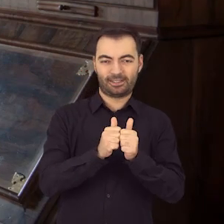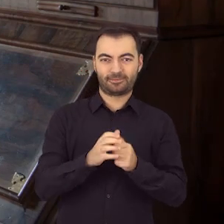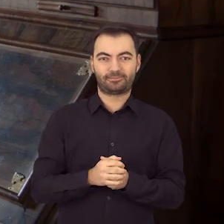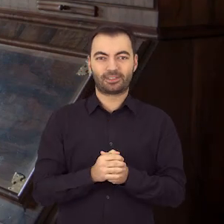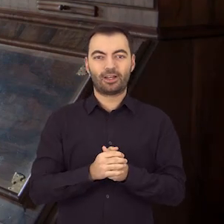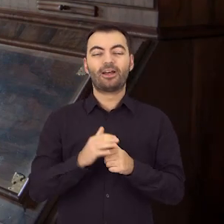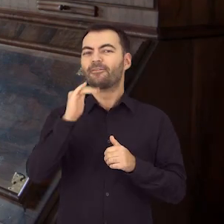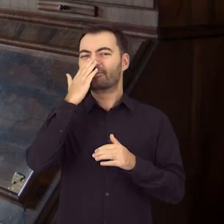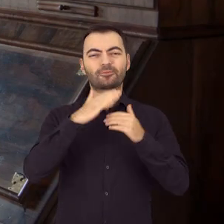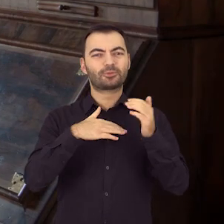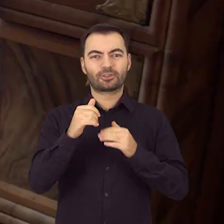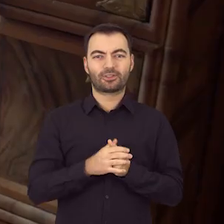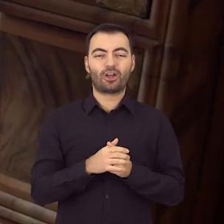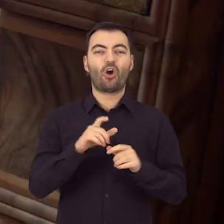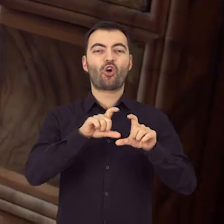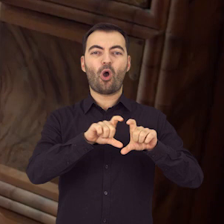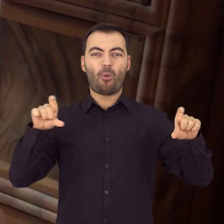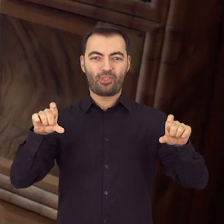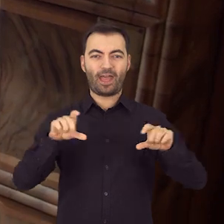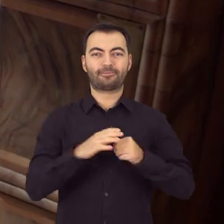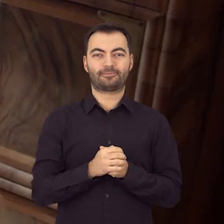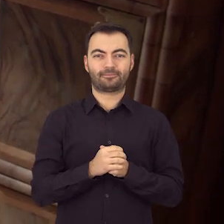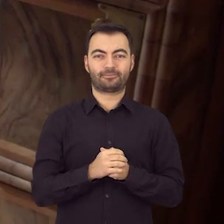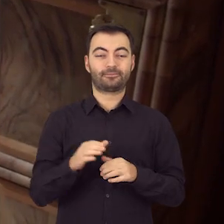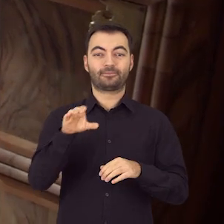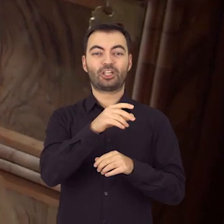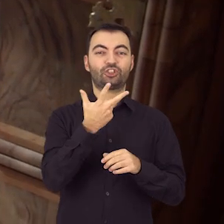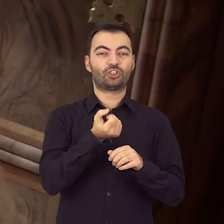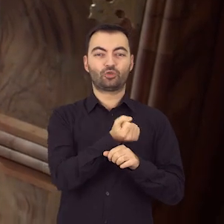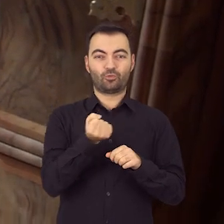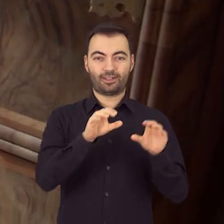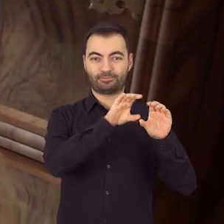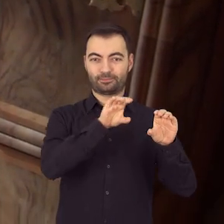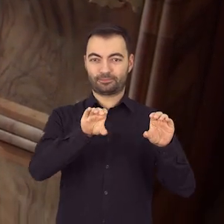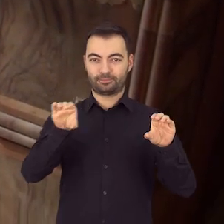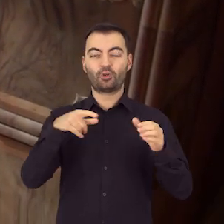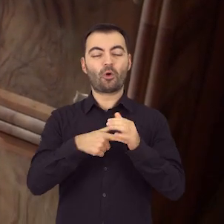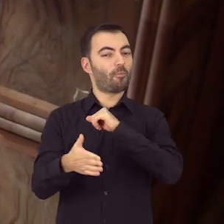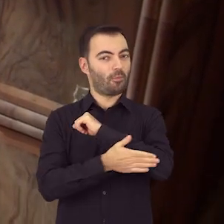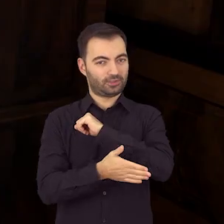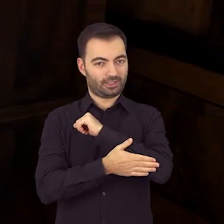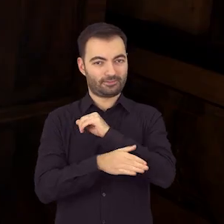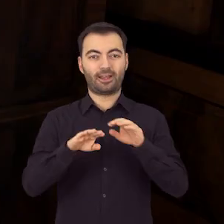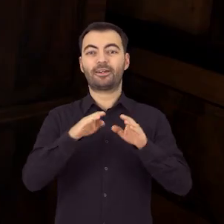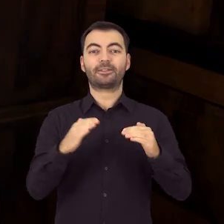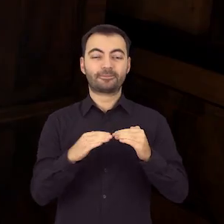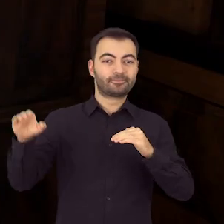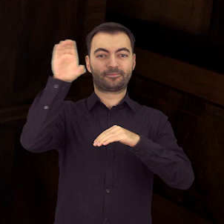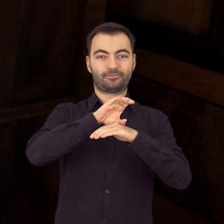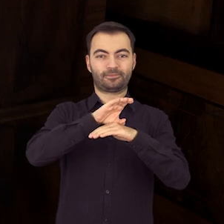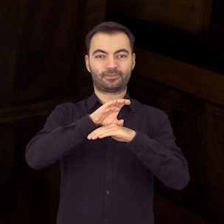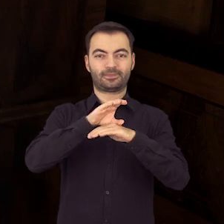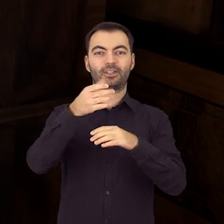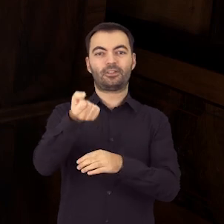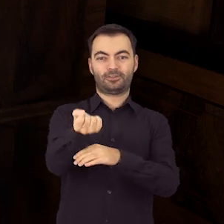konstrukcję sekretery składała się komoda z trzema szufladami, która stanowiła jej podstawę. Nad nią